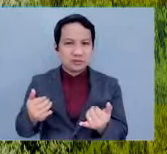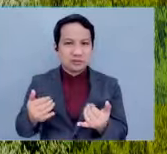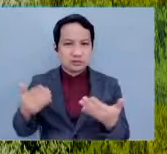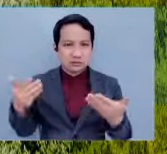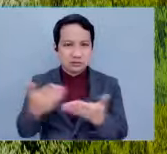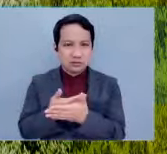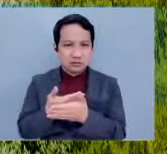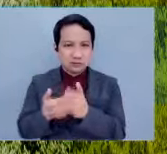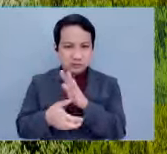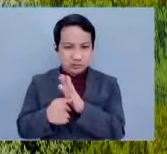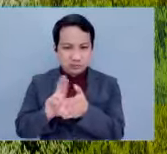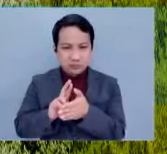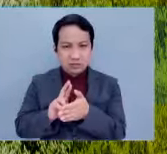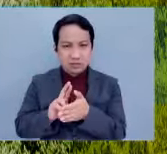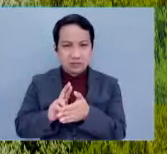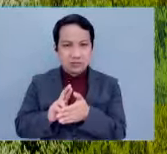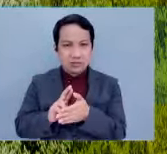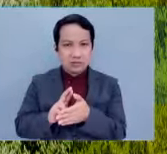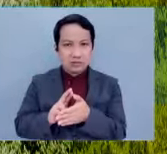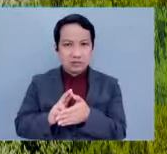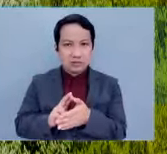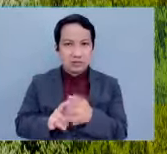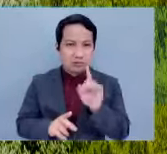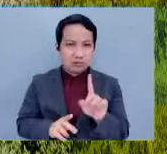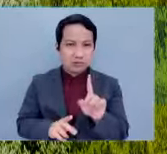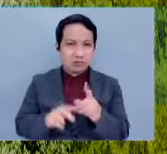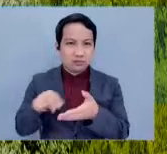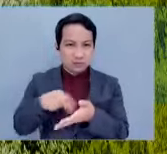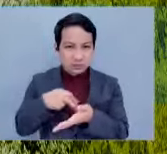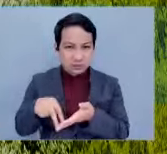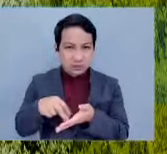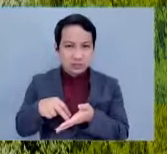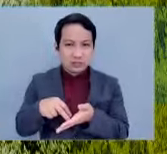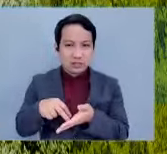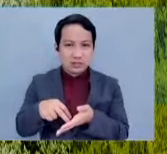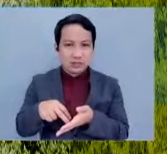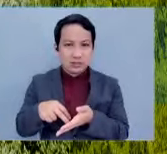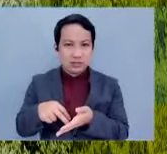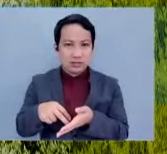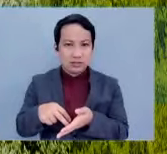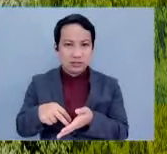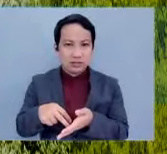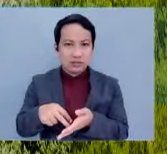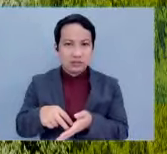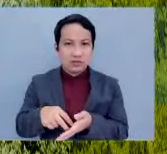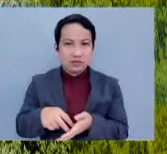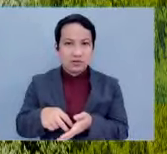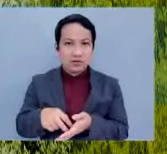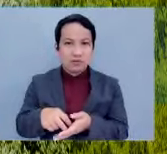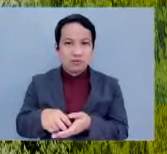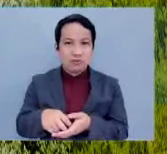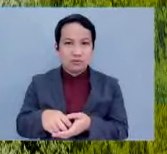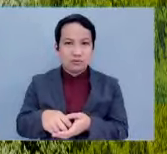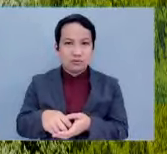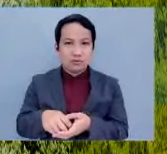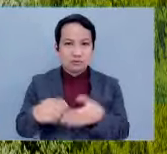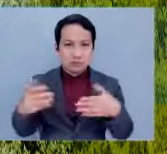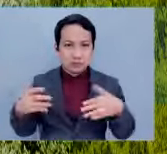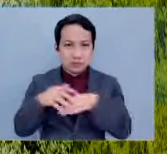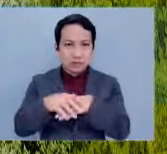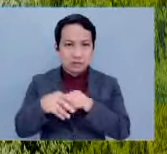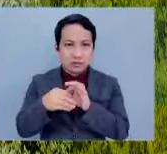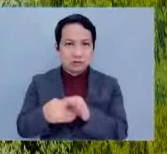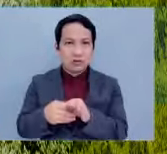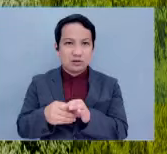na nalaman natin, war dance din ito. At ito nga ay war dance na ikinakabit sa